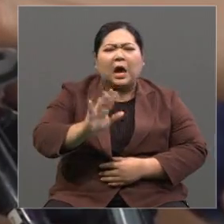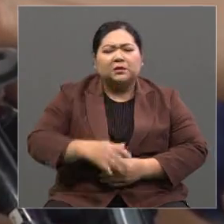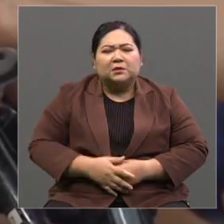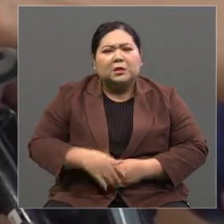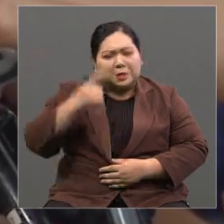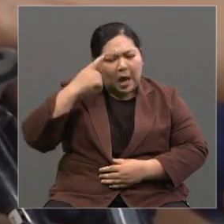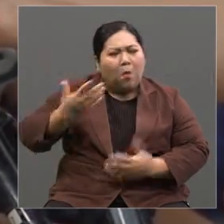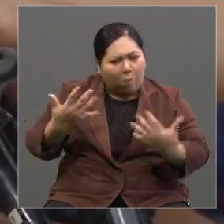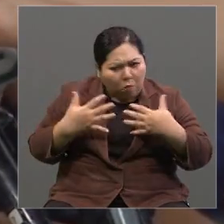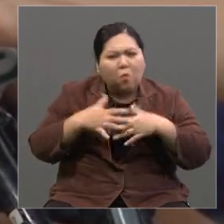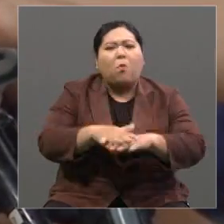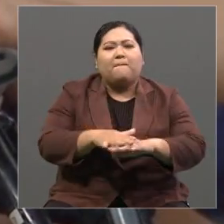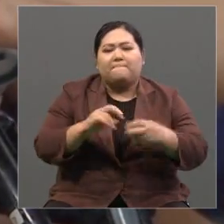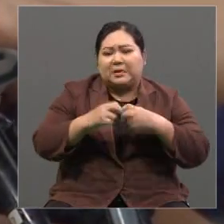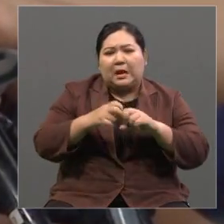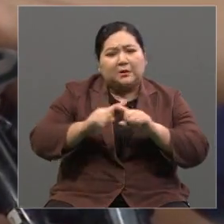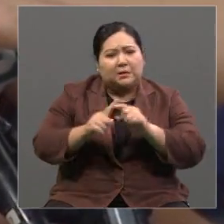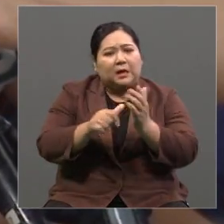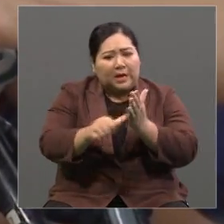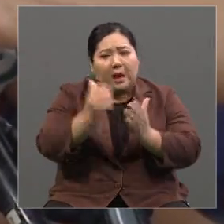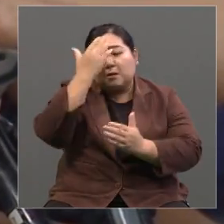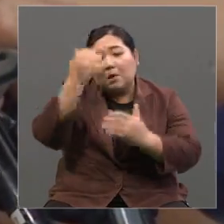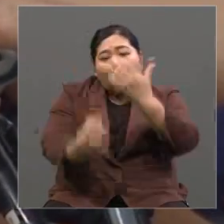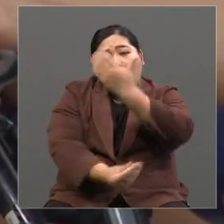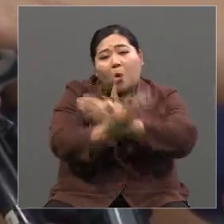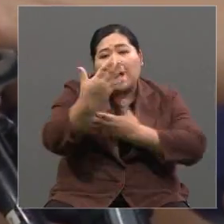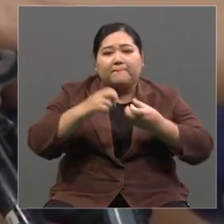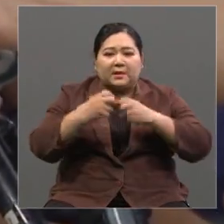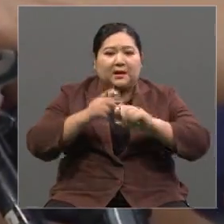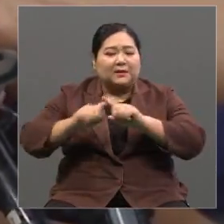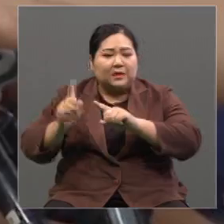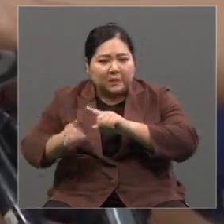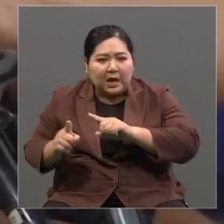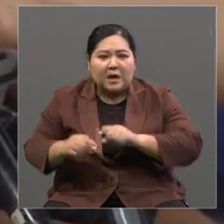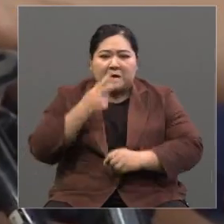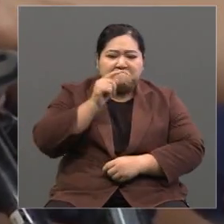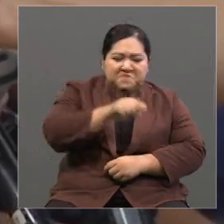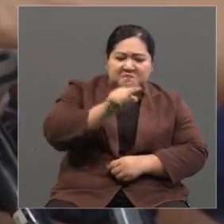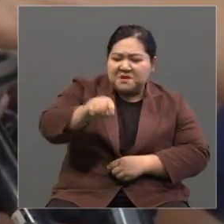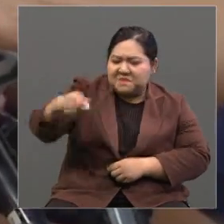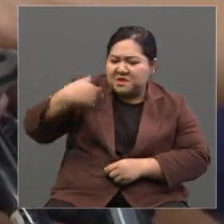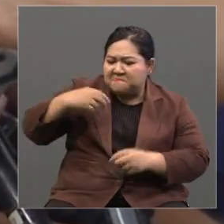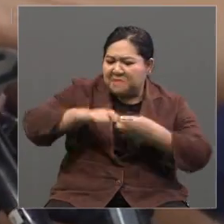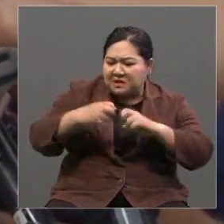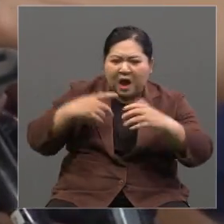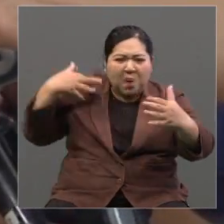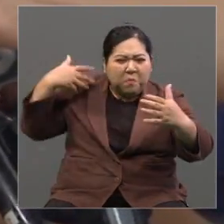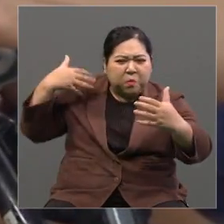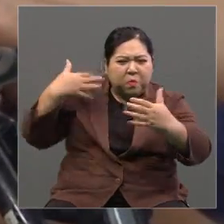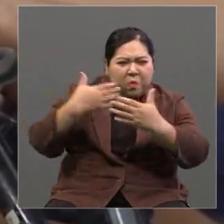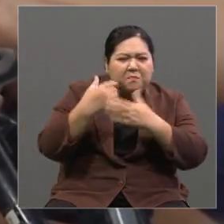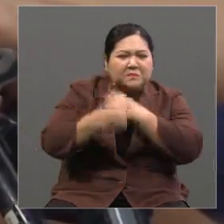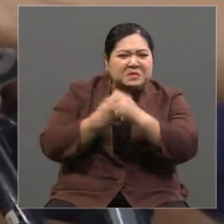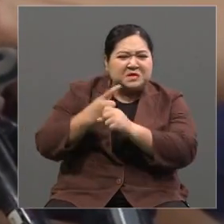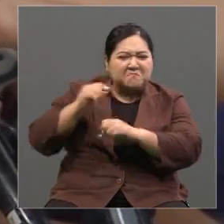มกันเพื่อจะหาทางออกเพราะนี่เป็นโอกาสในการที่ทำให้ความขัดแย้งต่างๆที่มีอยู่ของประเทศเนี่ย20กว่าปีเนี่ยมันสลายลง